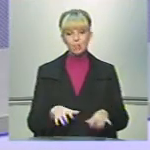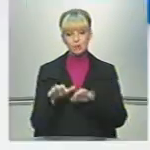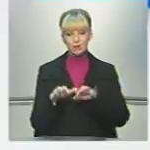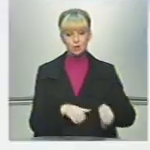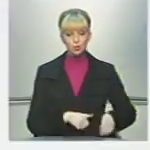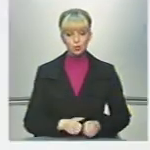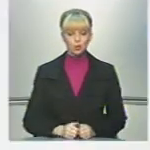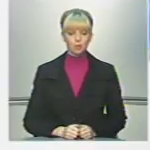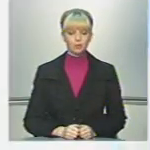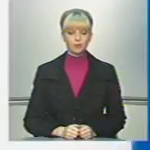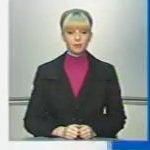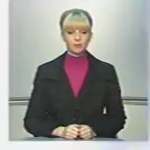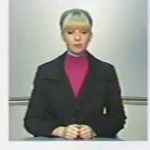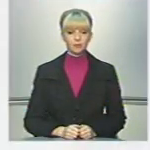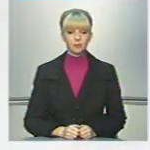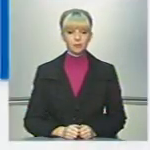вилучено.